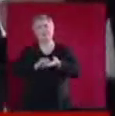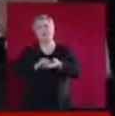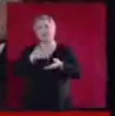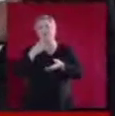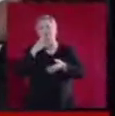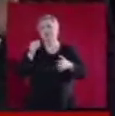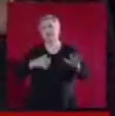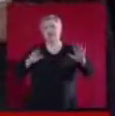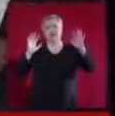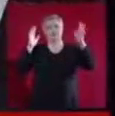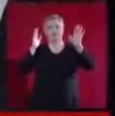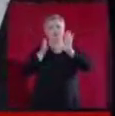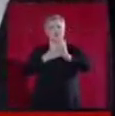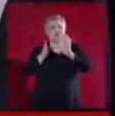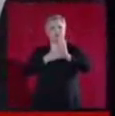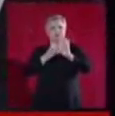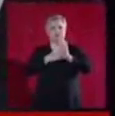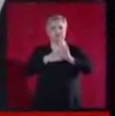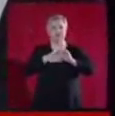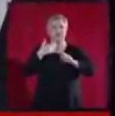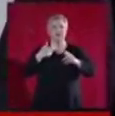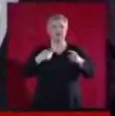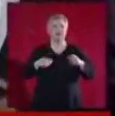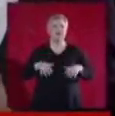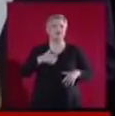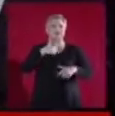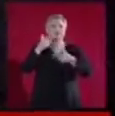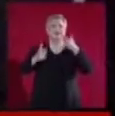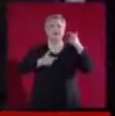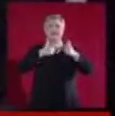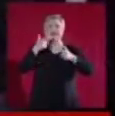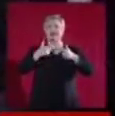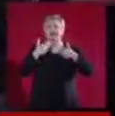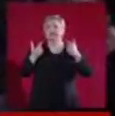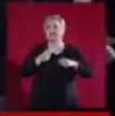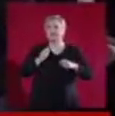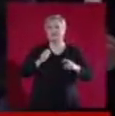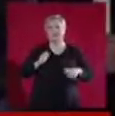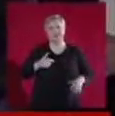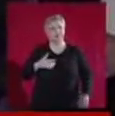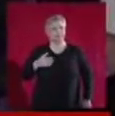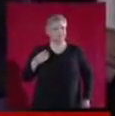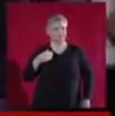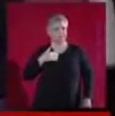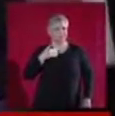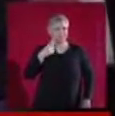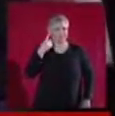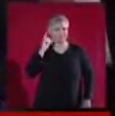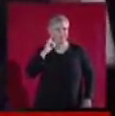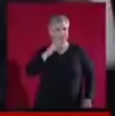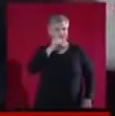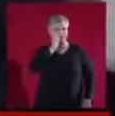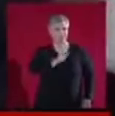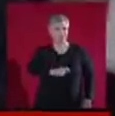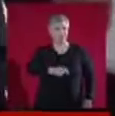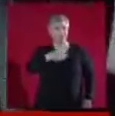τους αλαλάζοντας εθνικόφρονες που εκείνη την ώρα προσπαθούσαν να ματαιώσουν μια ιστορική συμφωνία